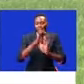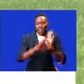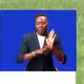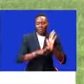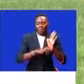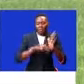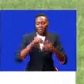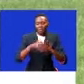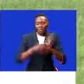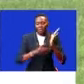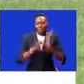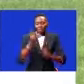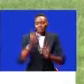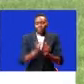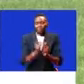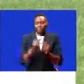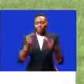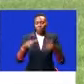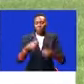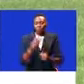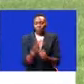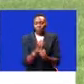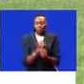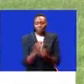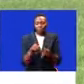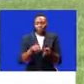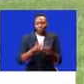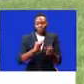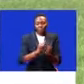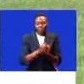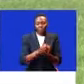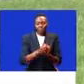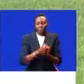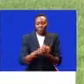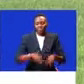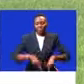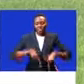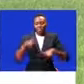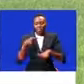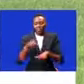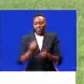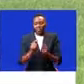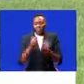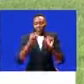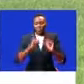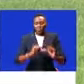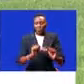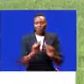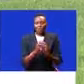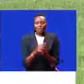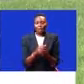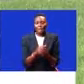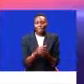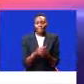yudo tije kendo loko ngimagi e wechego mag dongruok koro obi odhi nyime. Ka owuok Riwa e gwenge mag Kochia e Homa Bay.